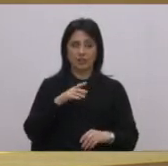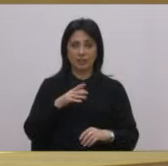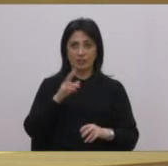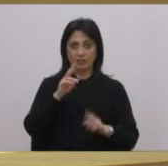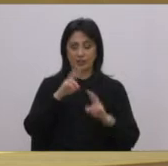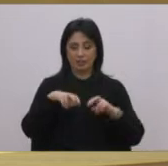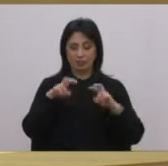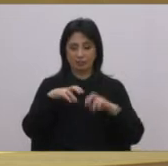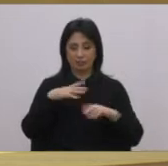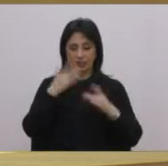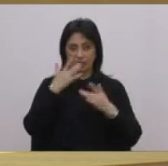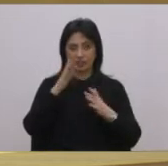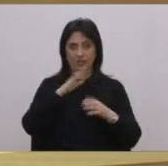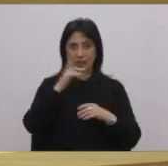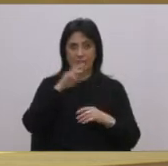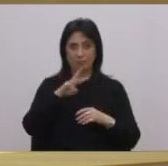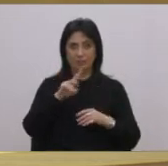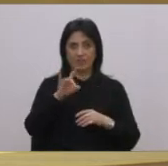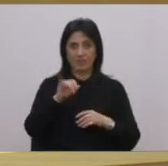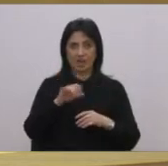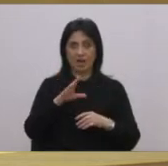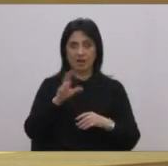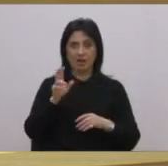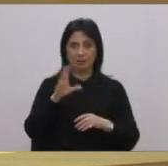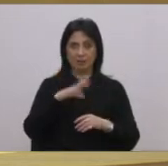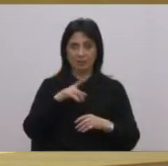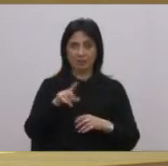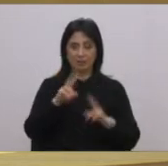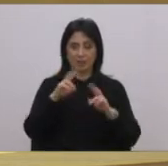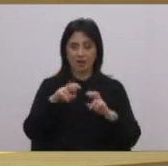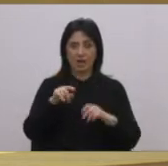განხილვაც მოვაწყვეთ, ქალბატონი მზიაც ბრძანდებოდა ამ